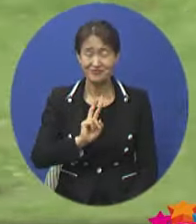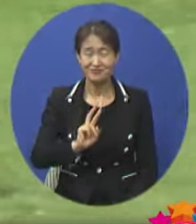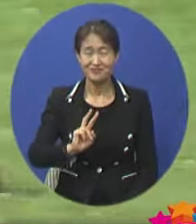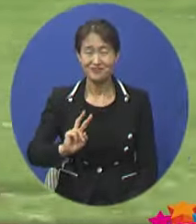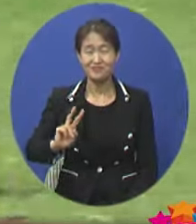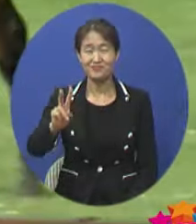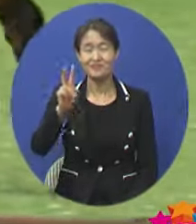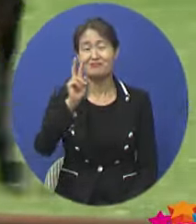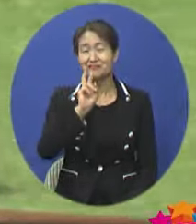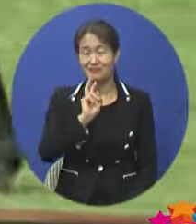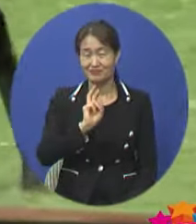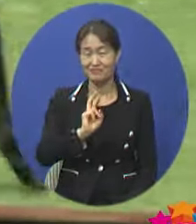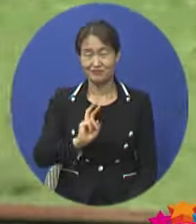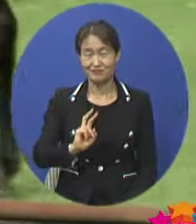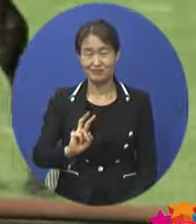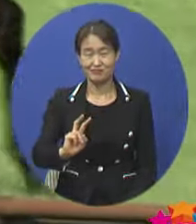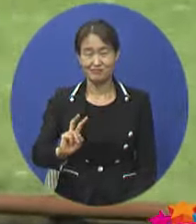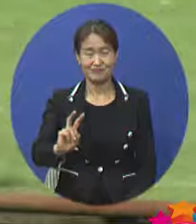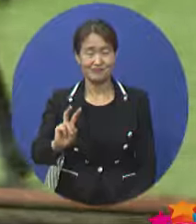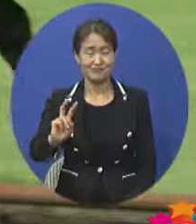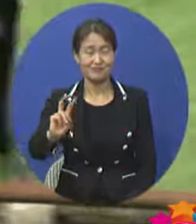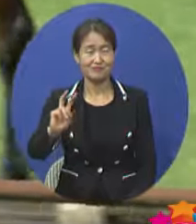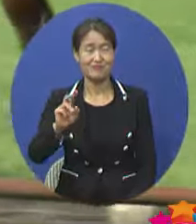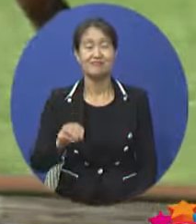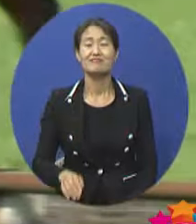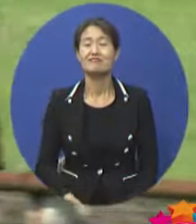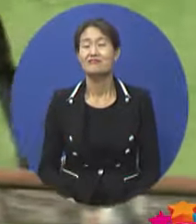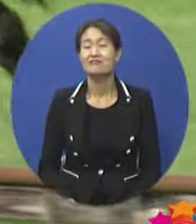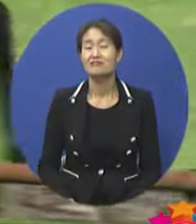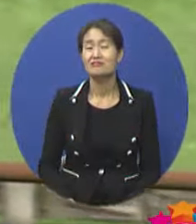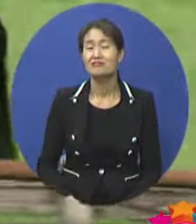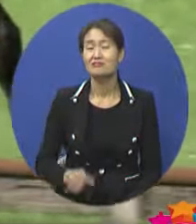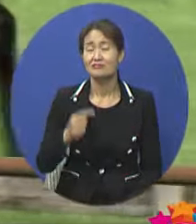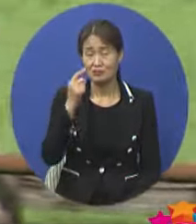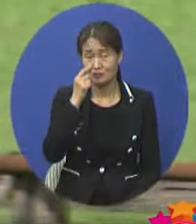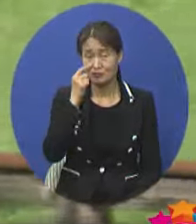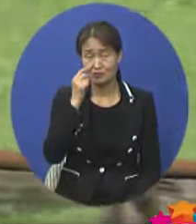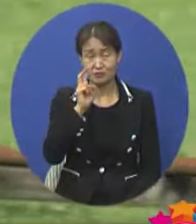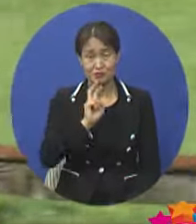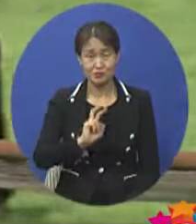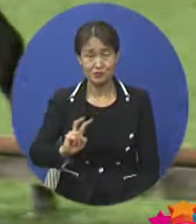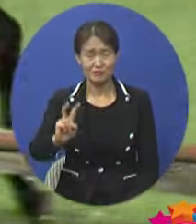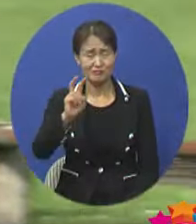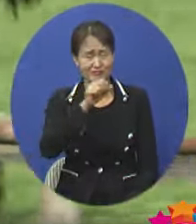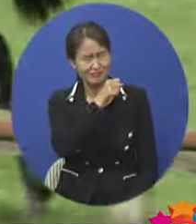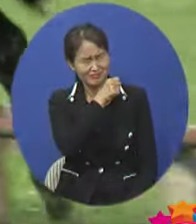건너